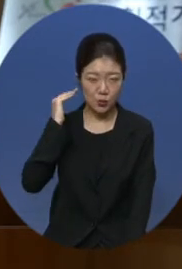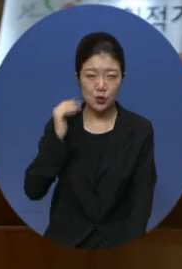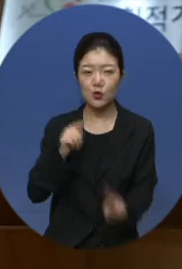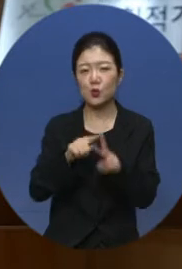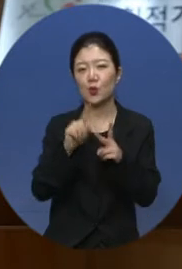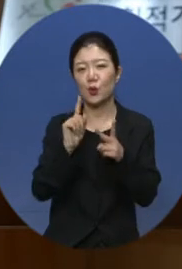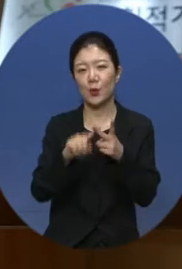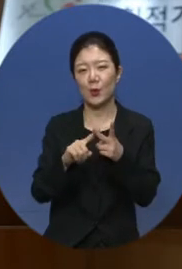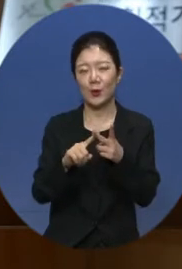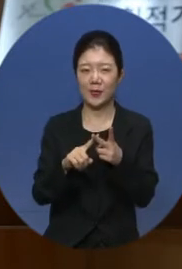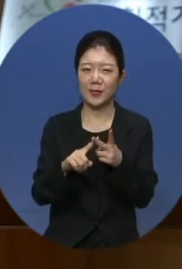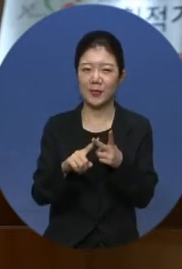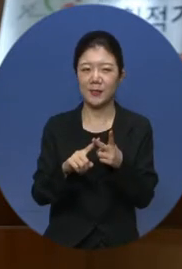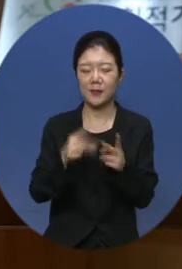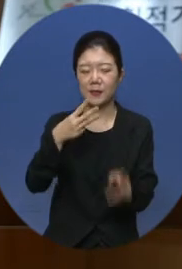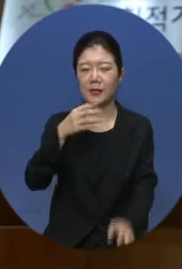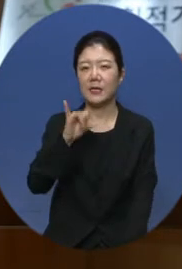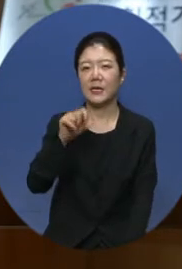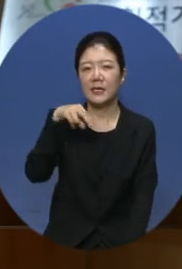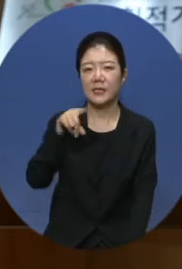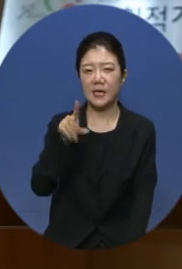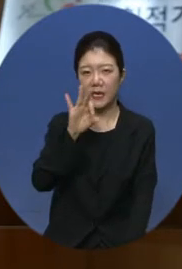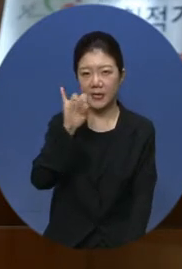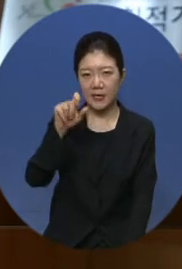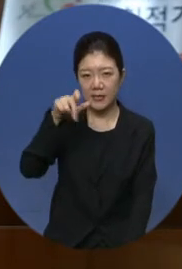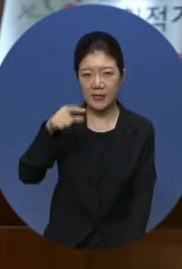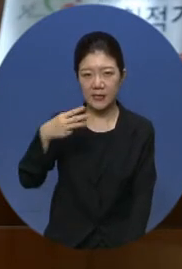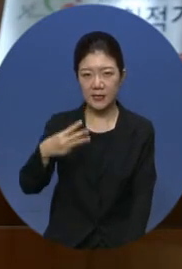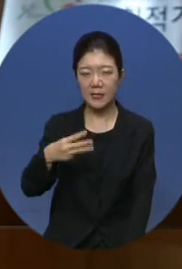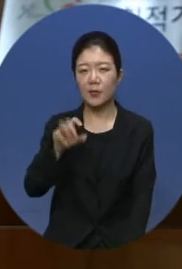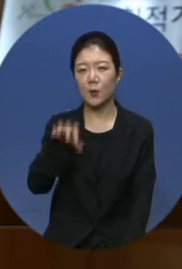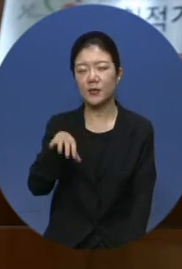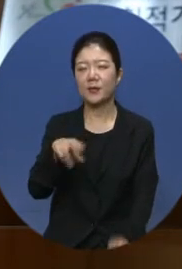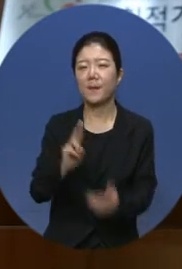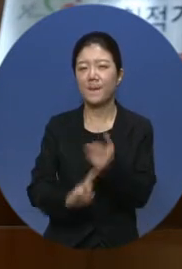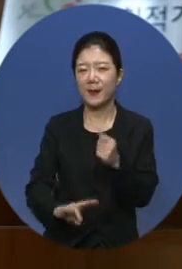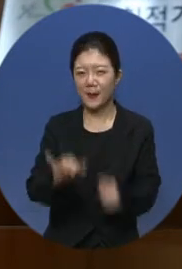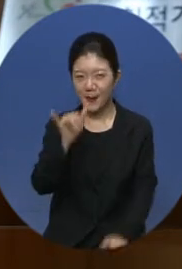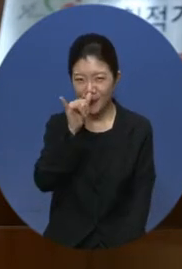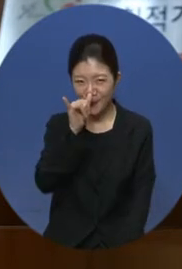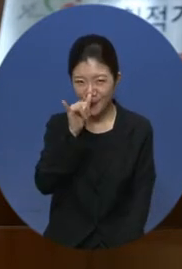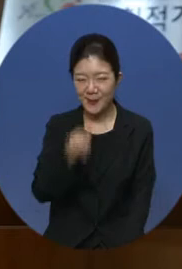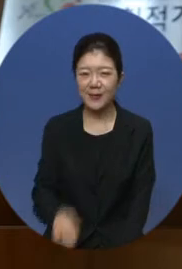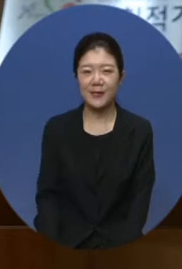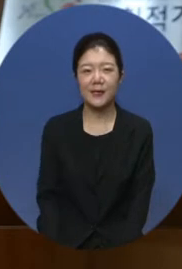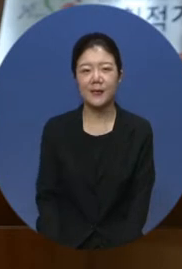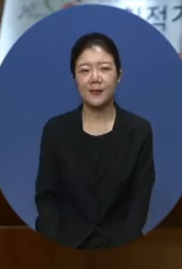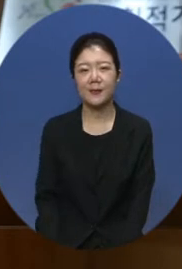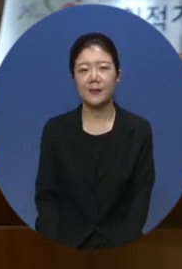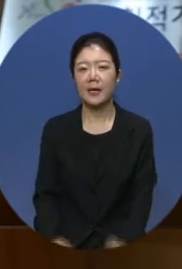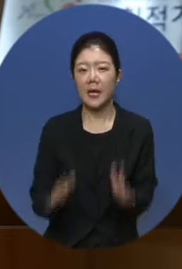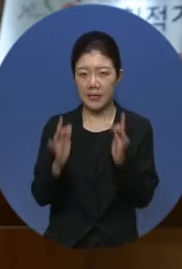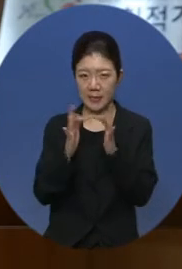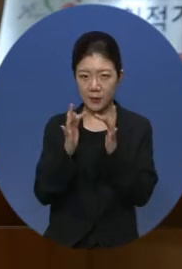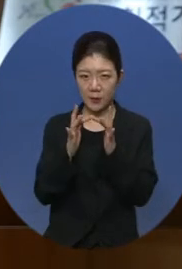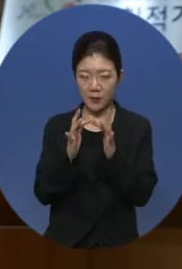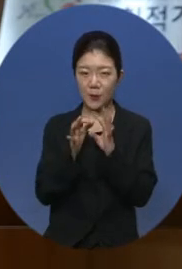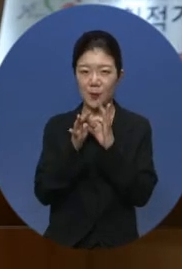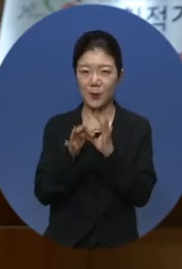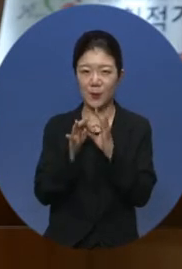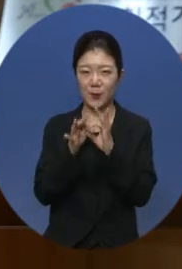곳의 리사이클 매장에서 오프라인으로 판매가 되고 있고요. 그리고 온라인몰을